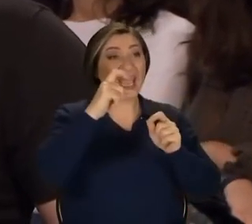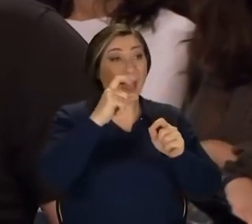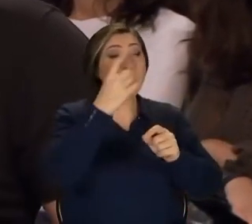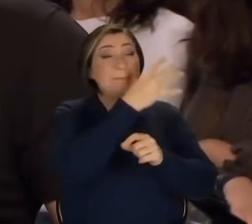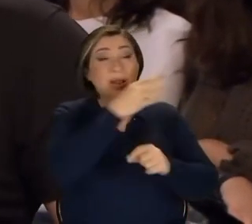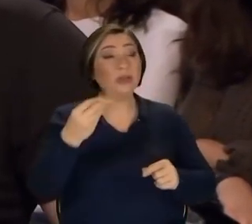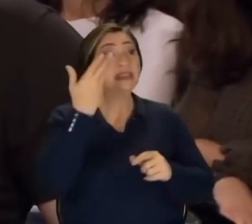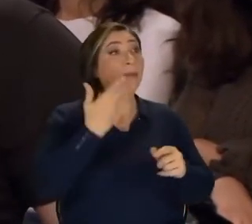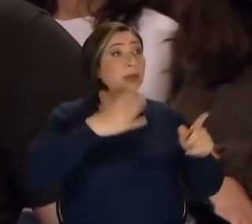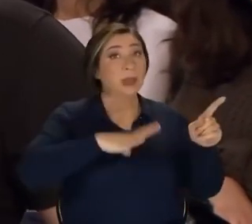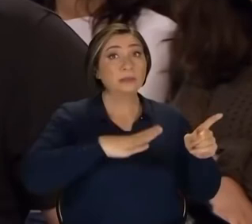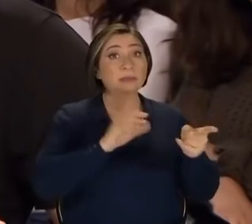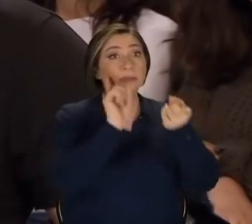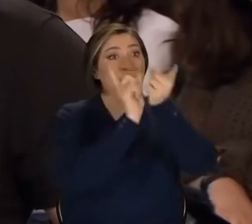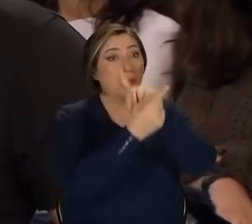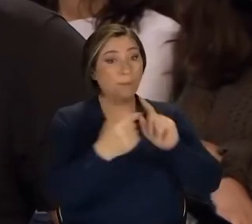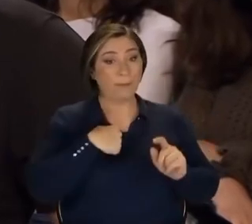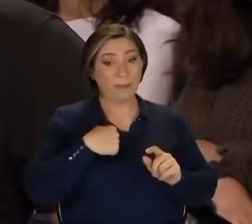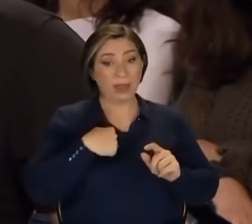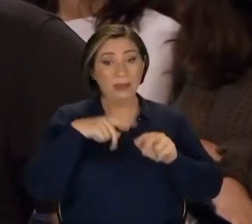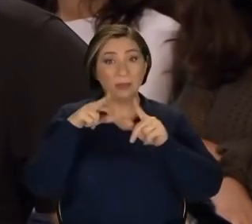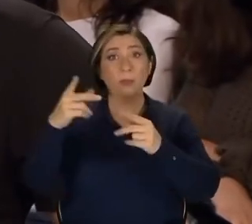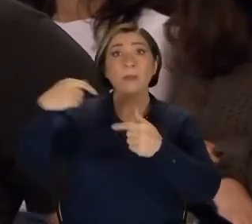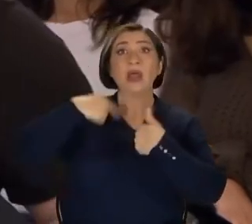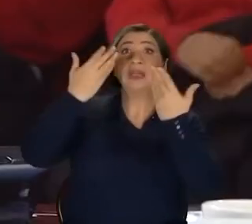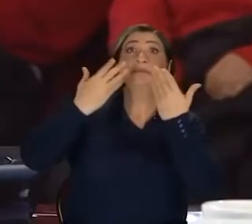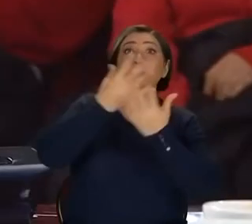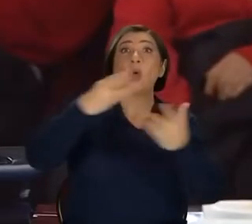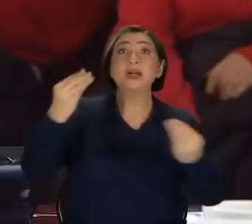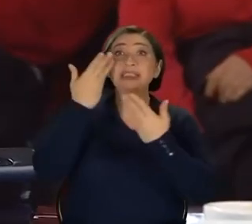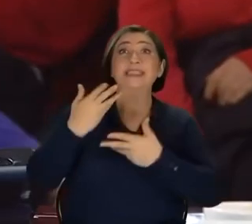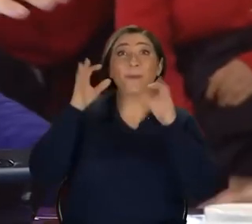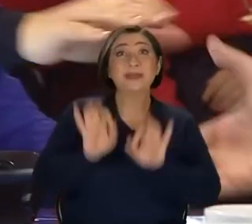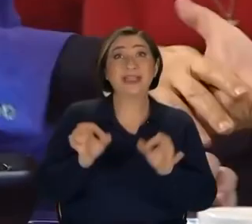izlensin isterken ben bu sefer Nuri Bilge Ceylan kadar izlenmeye